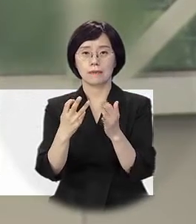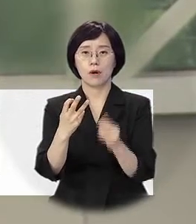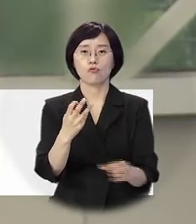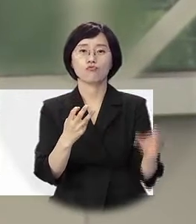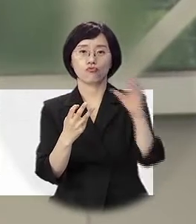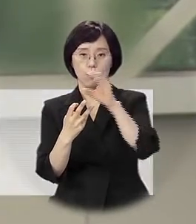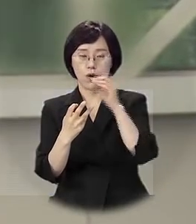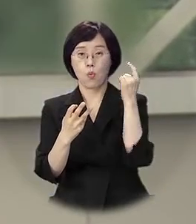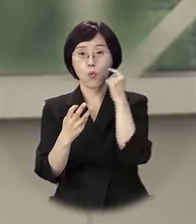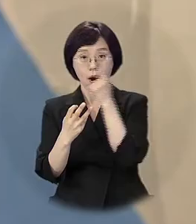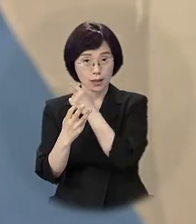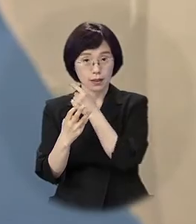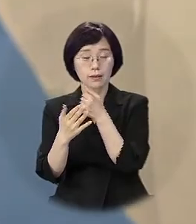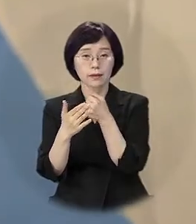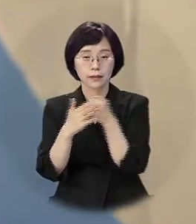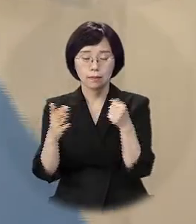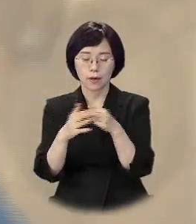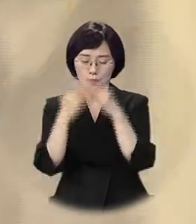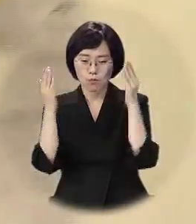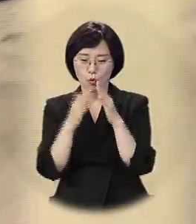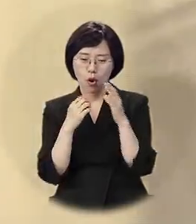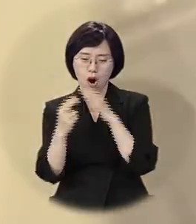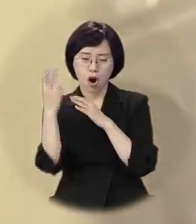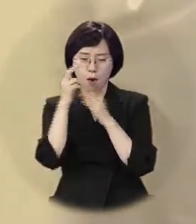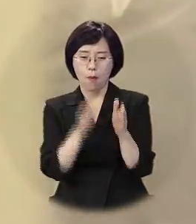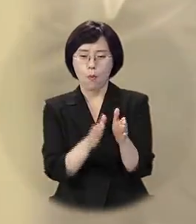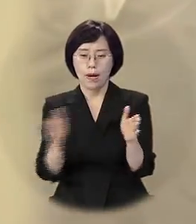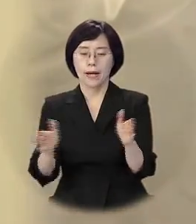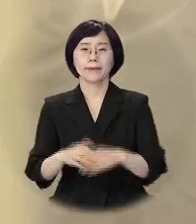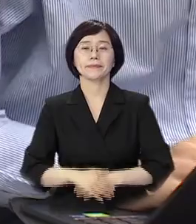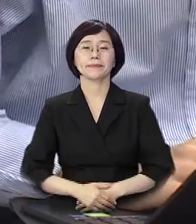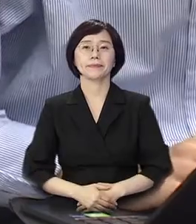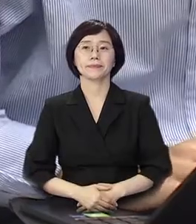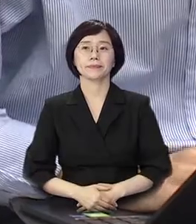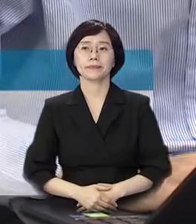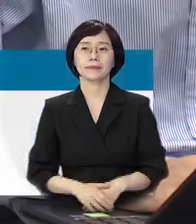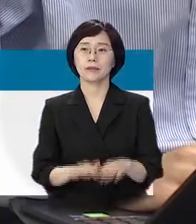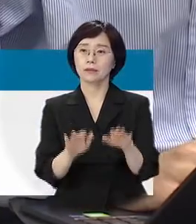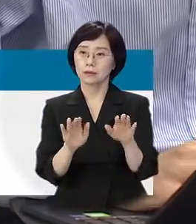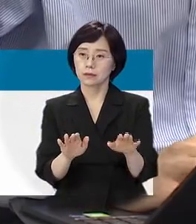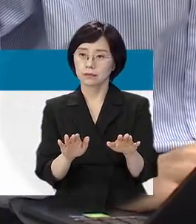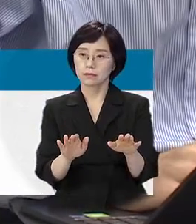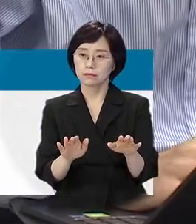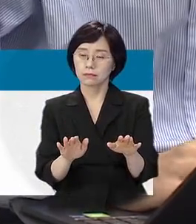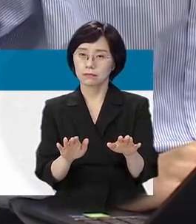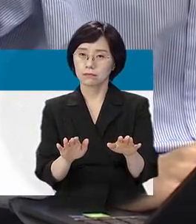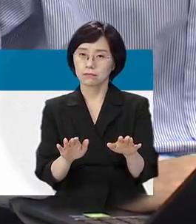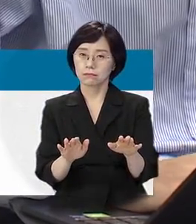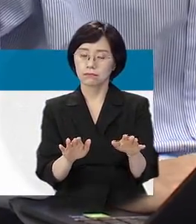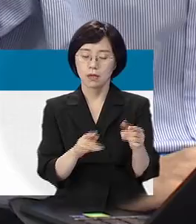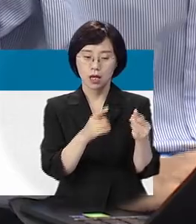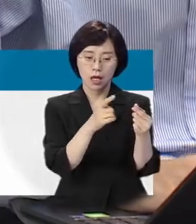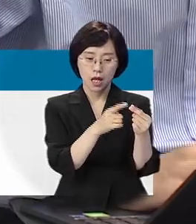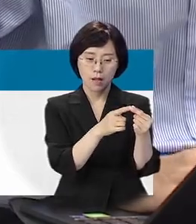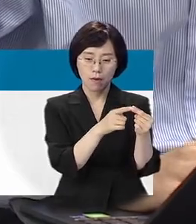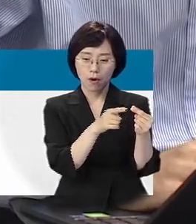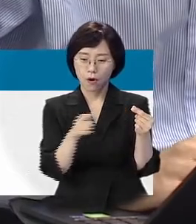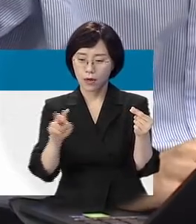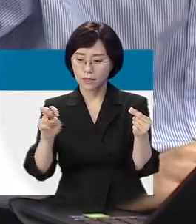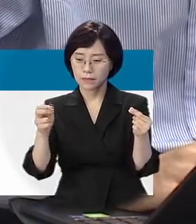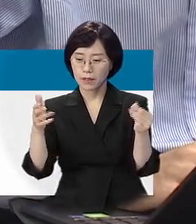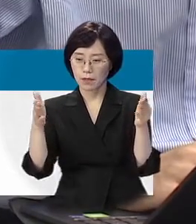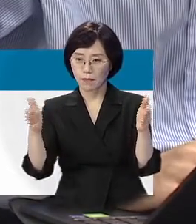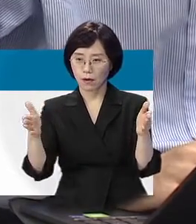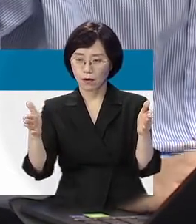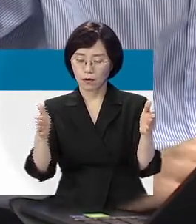추가 감염이 확인되면서 전수 검사를 대폭 확대했습니다 이런 경우에는 뭐 1번에서 27 가